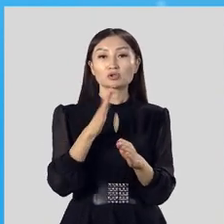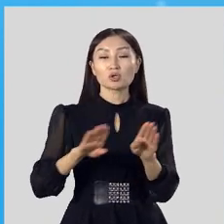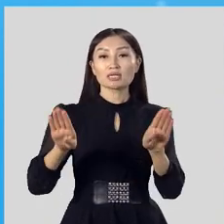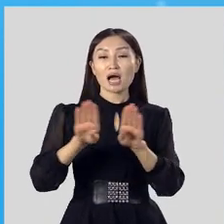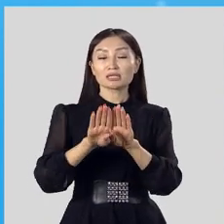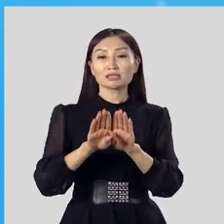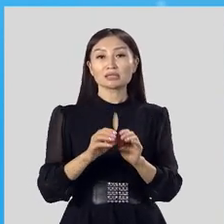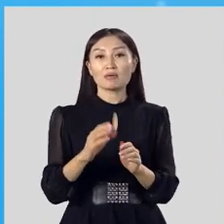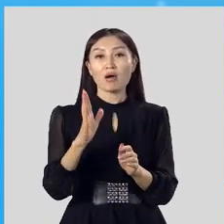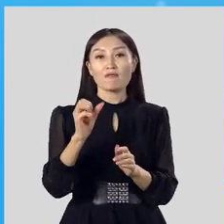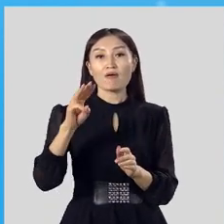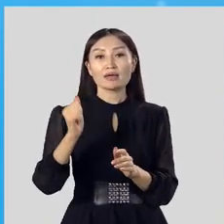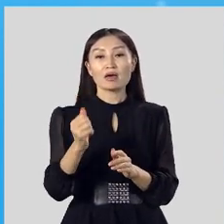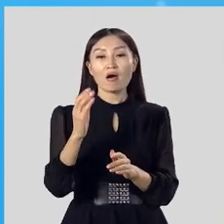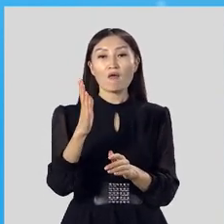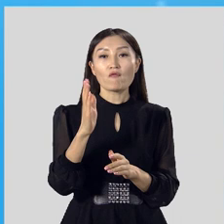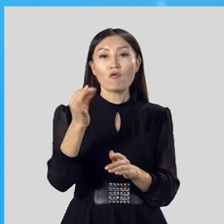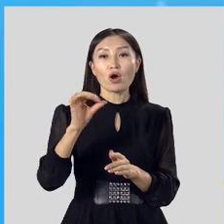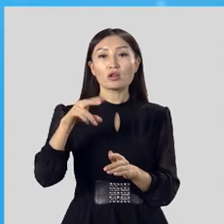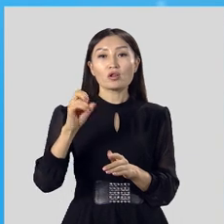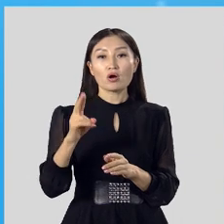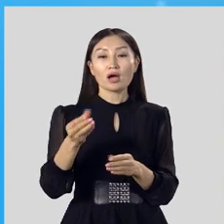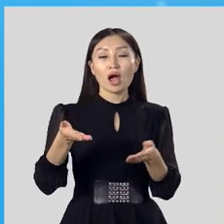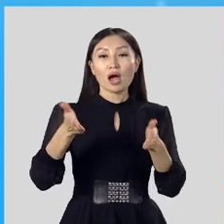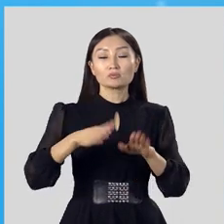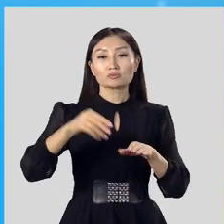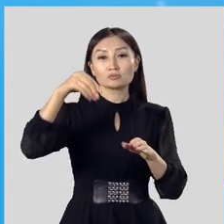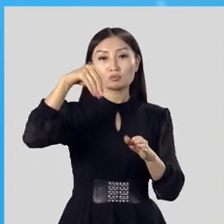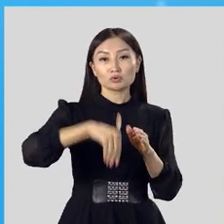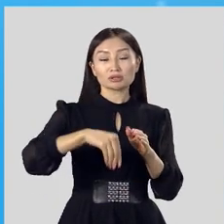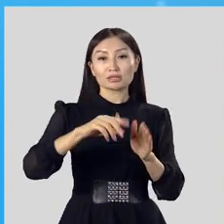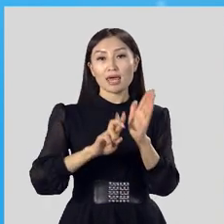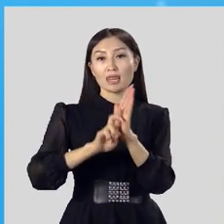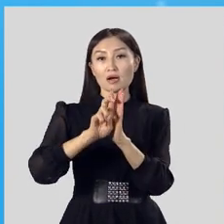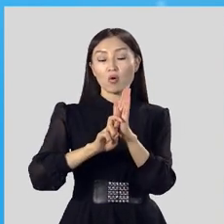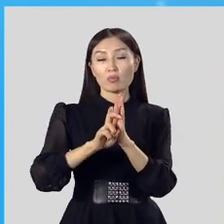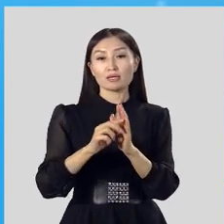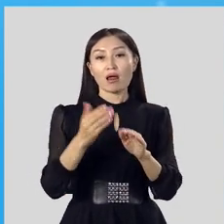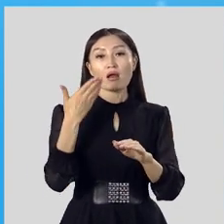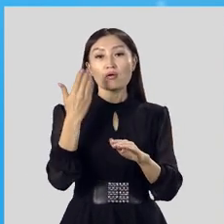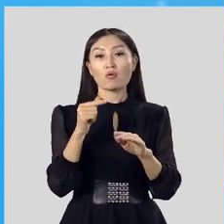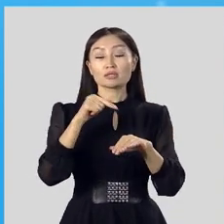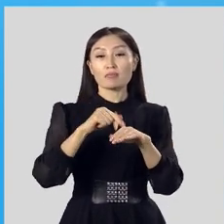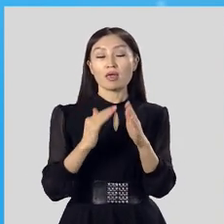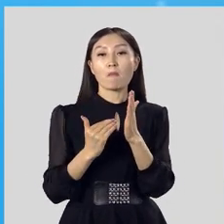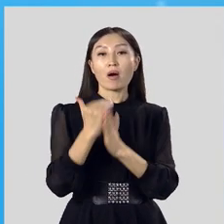всех сторон ватой и войлоком, опустить термометр, легко заметить повышение